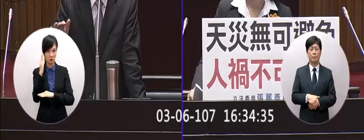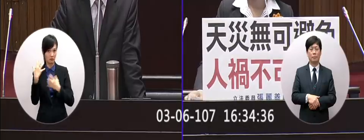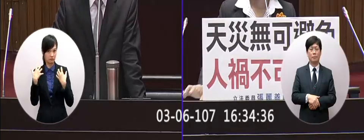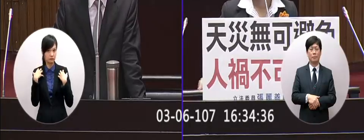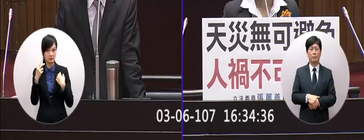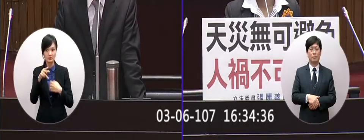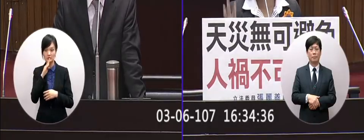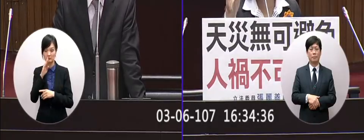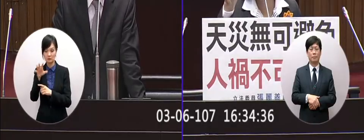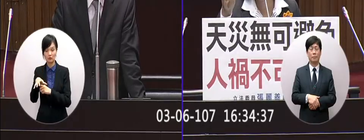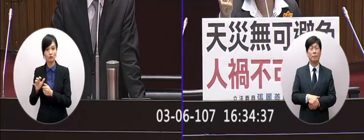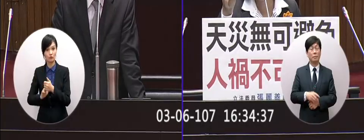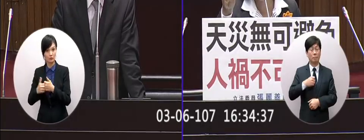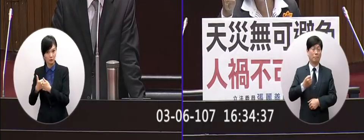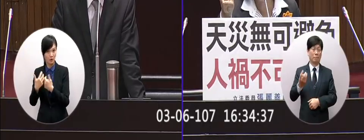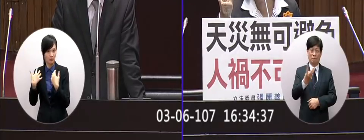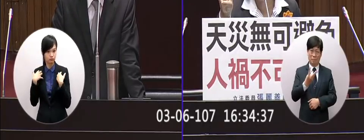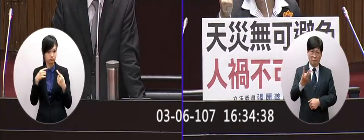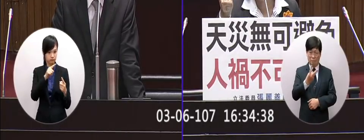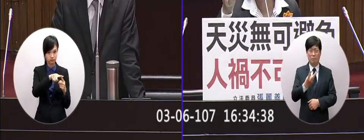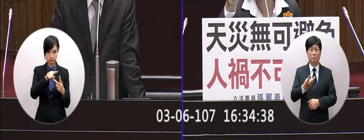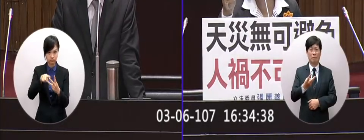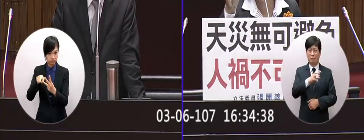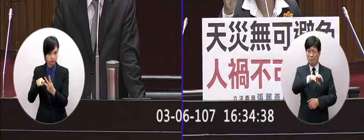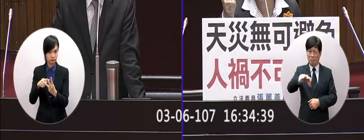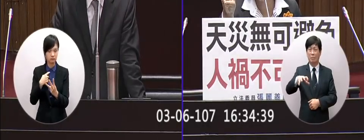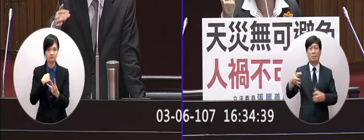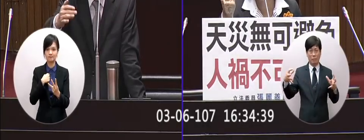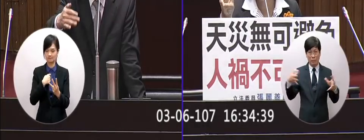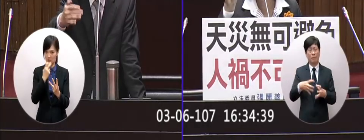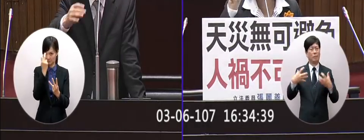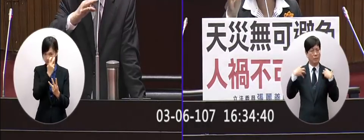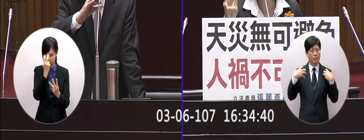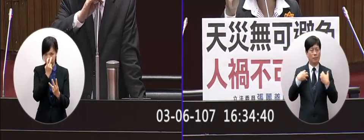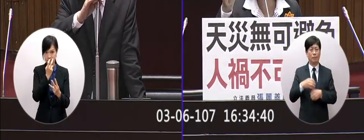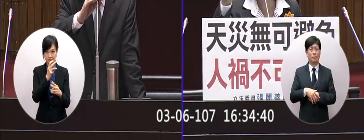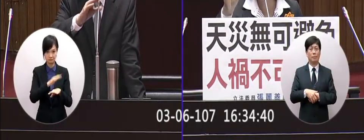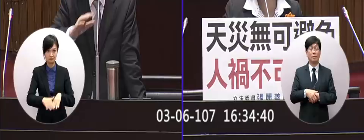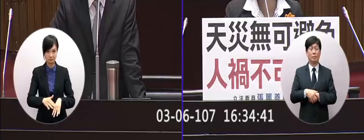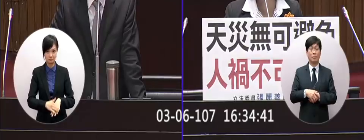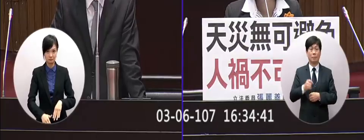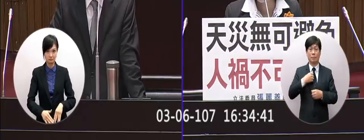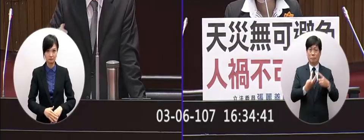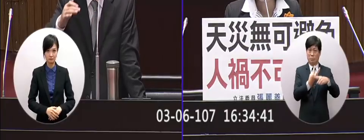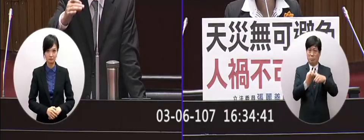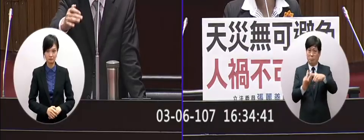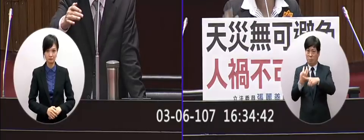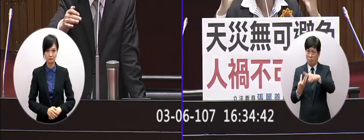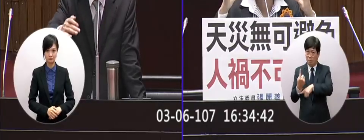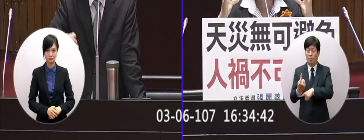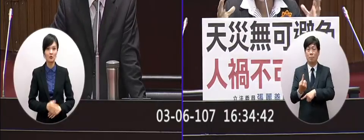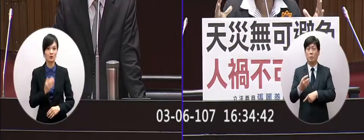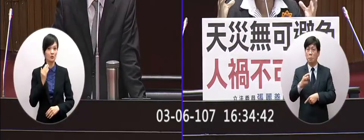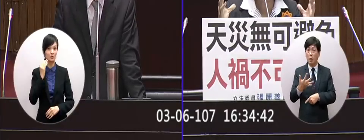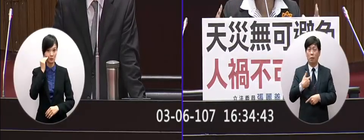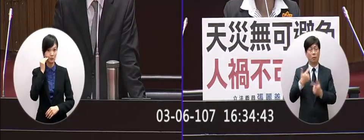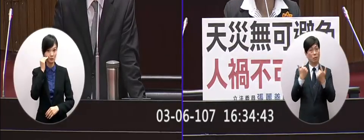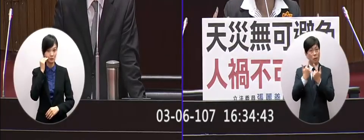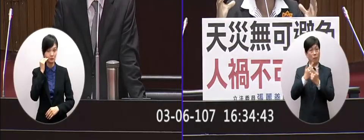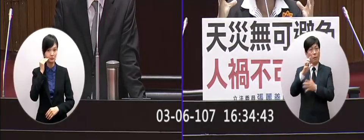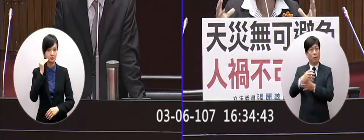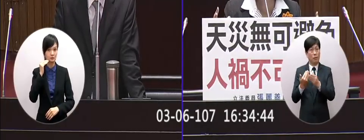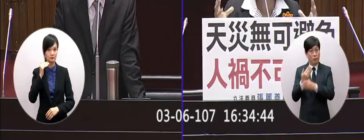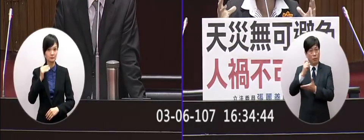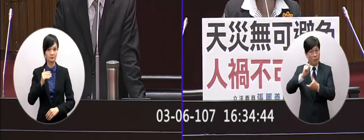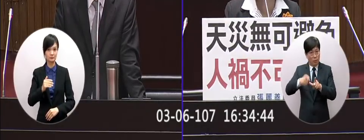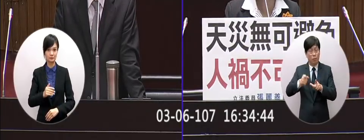责？到时候我们再来 这三个单位共同负全责， 如果 一个单位负责1/3，因为台北农产